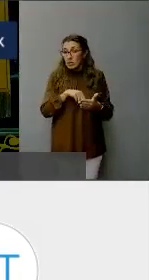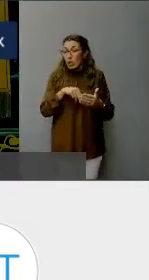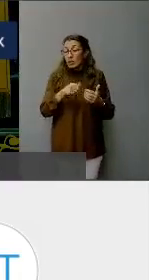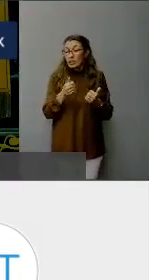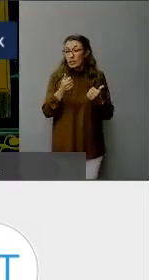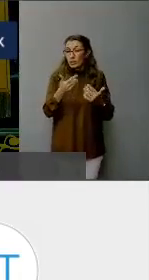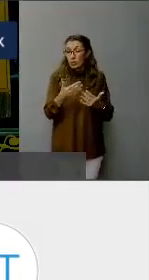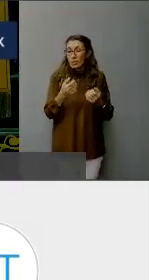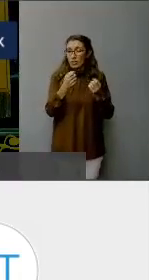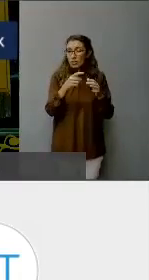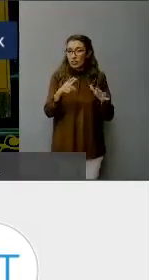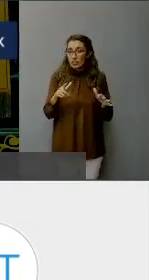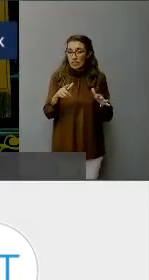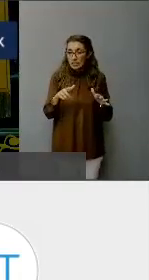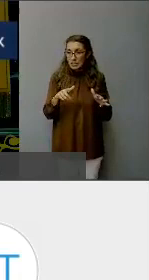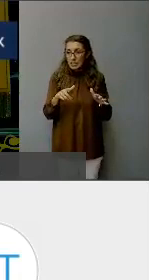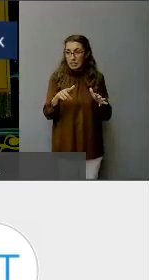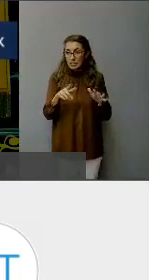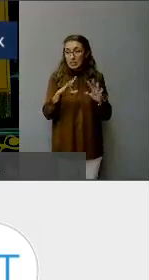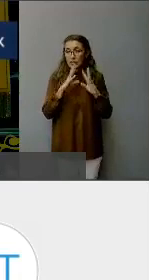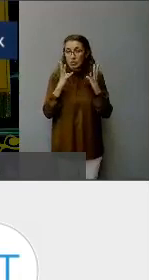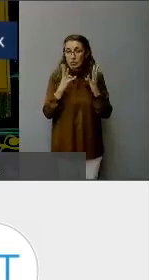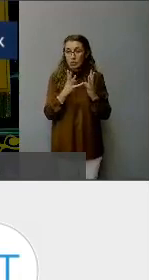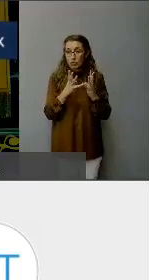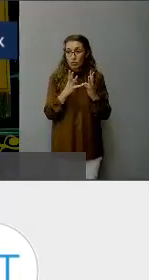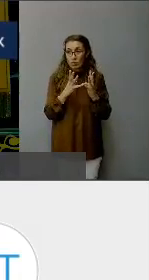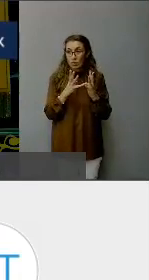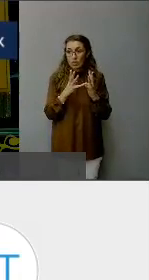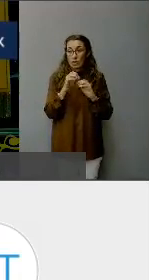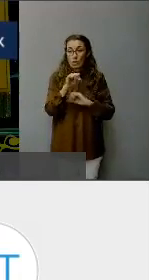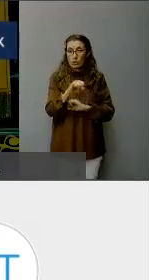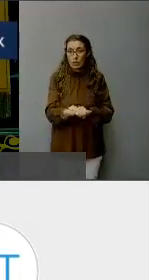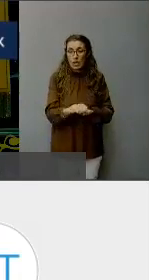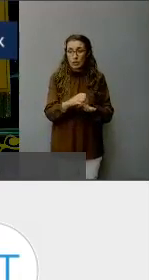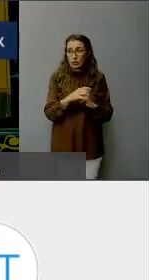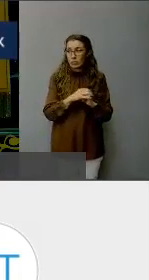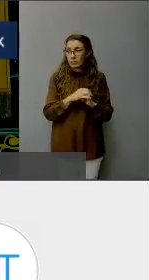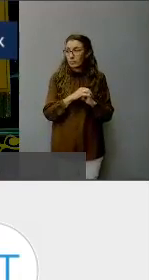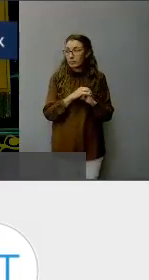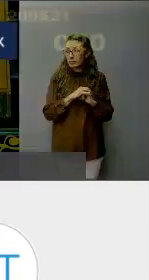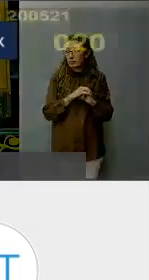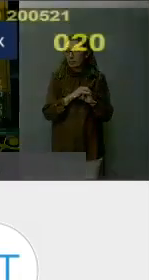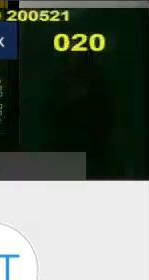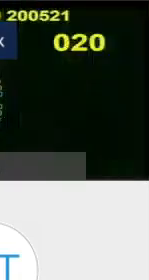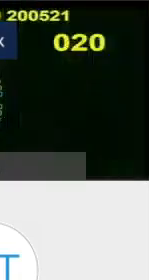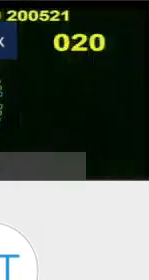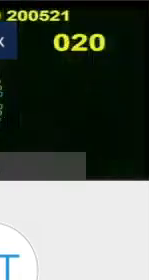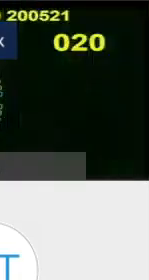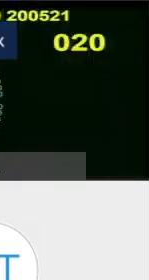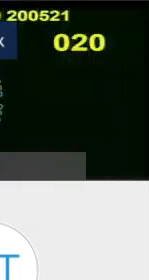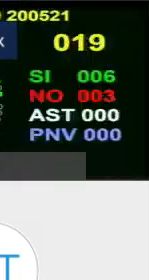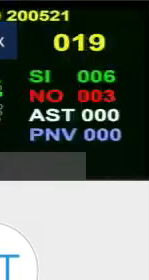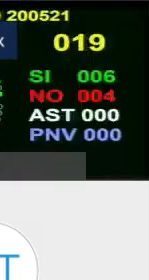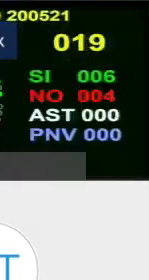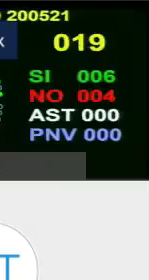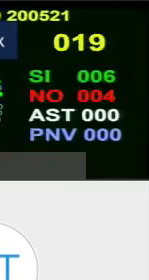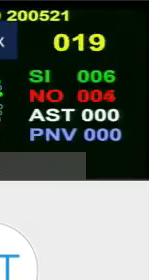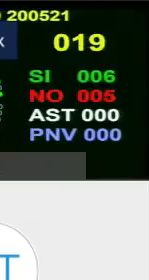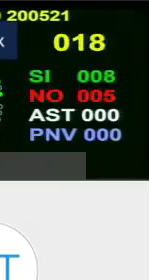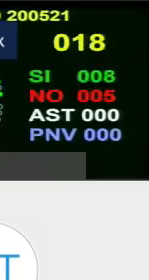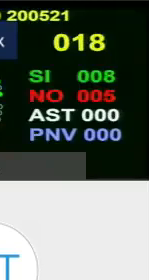numero 17 parere della giunta è contrario si vota